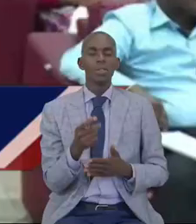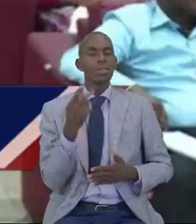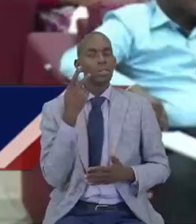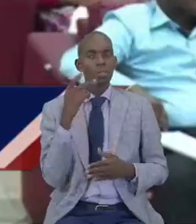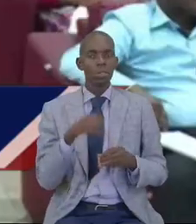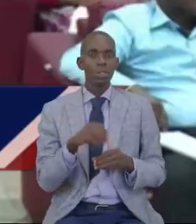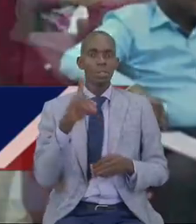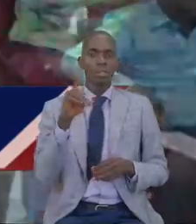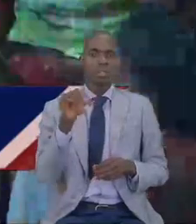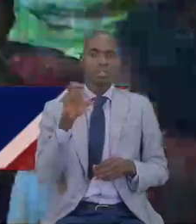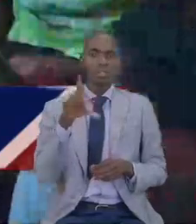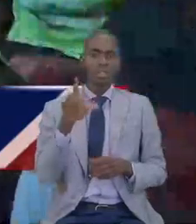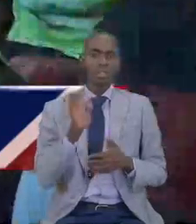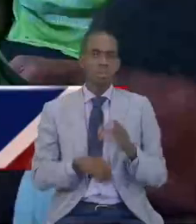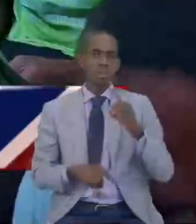verset 9.